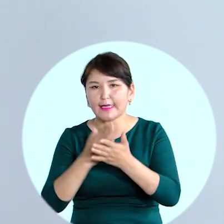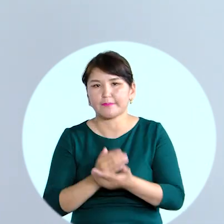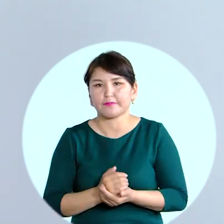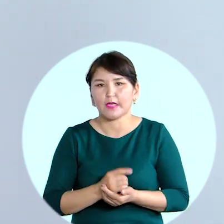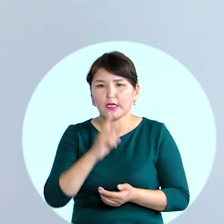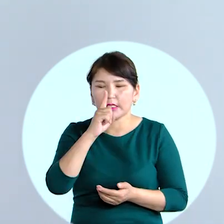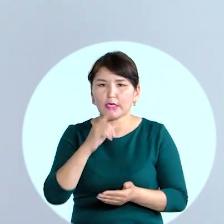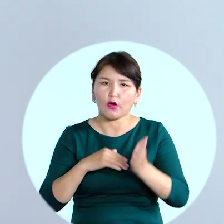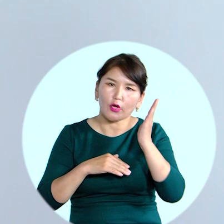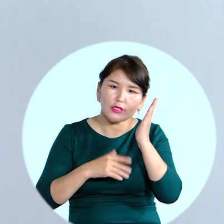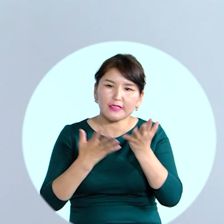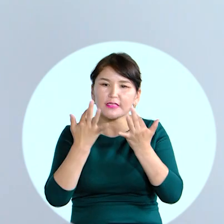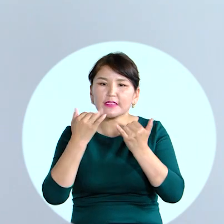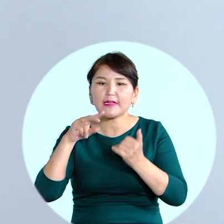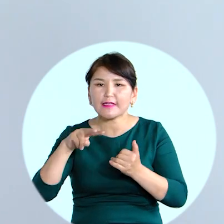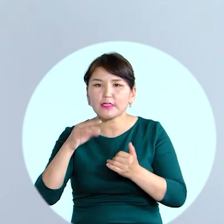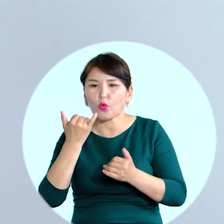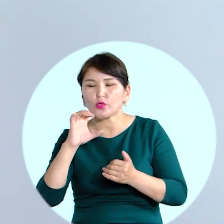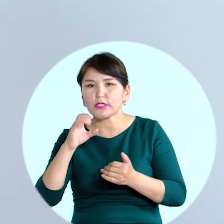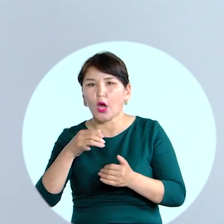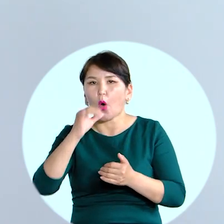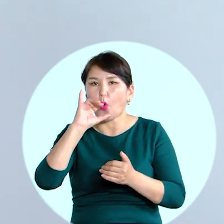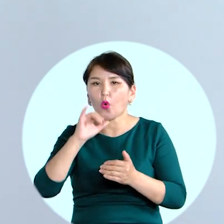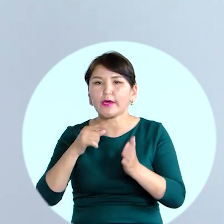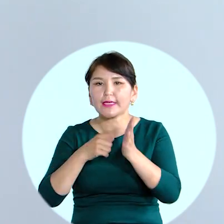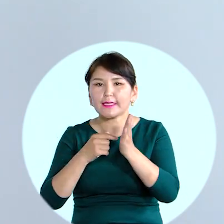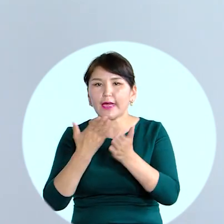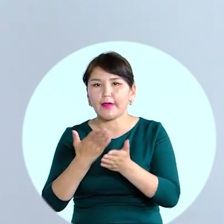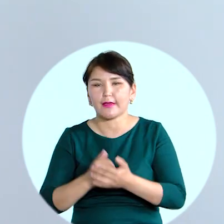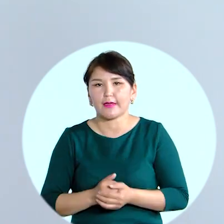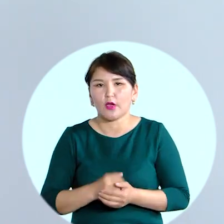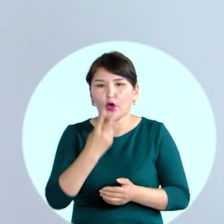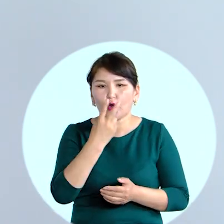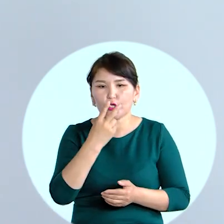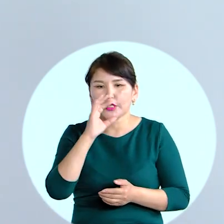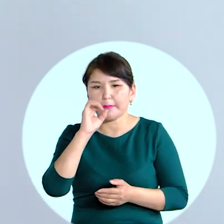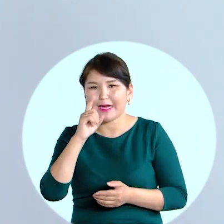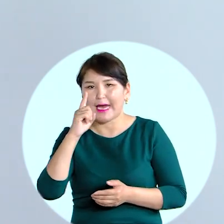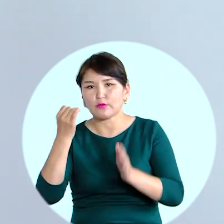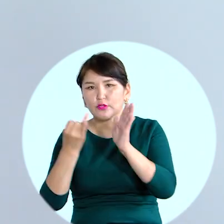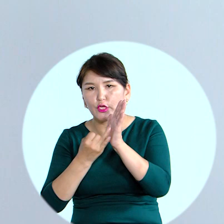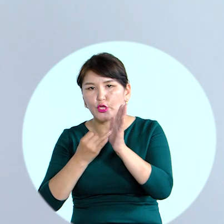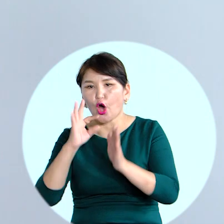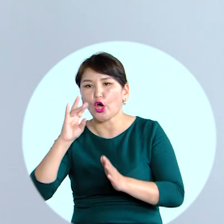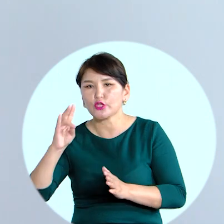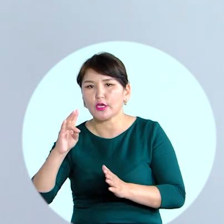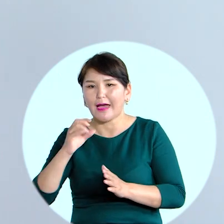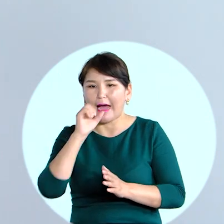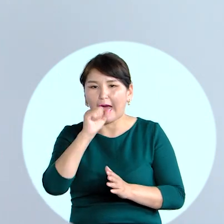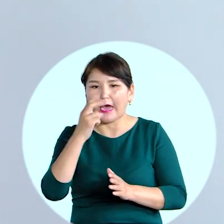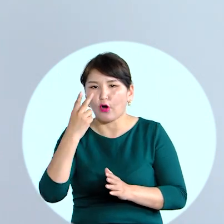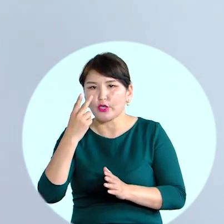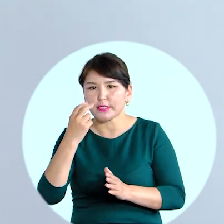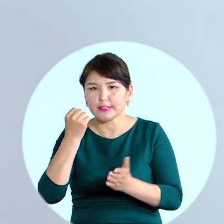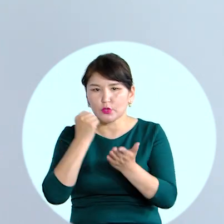болохоор хүн хоногт ямар хэмжээтэй усыг уух ёстой вэ, зохистой вэ гэсэн одоо журам байгаа. За, энэ дээр болохоор хүний